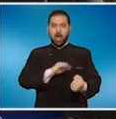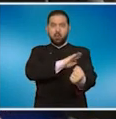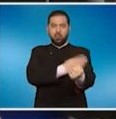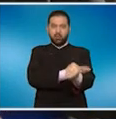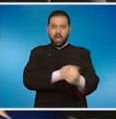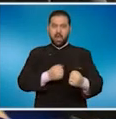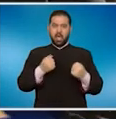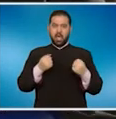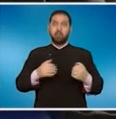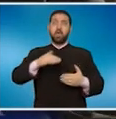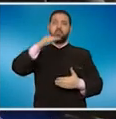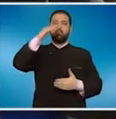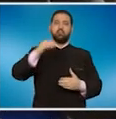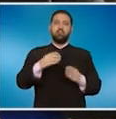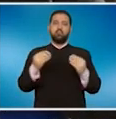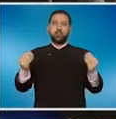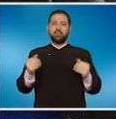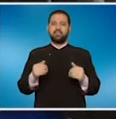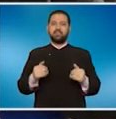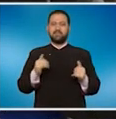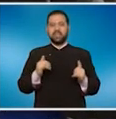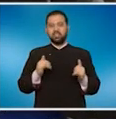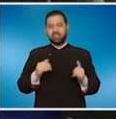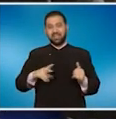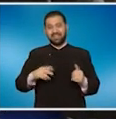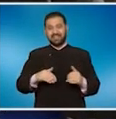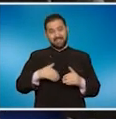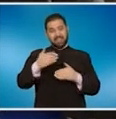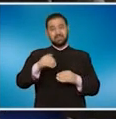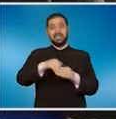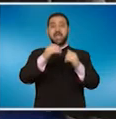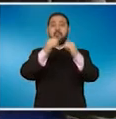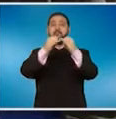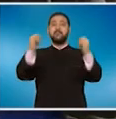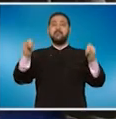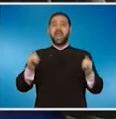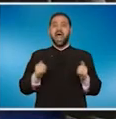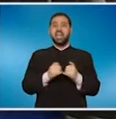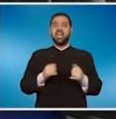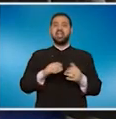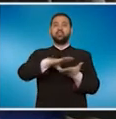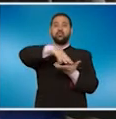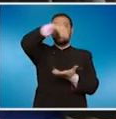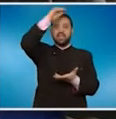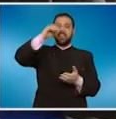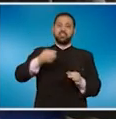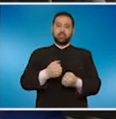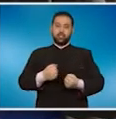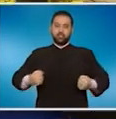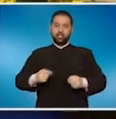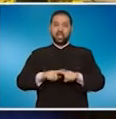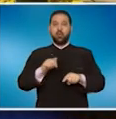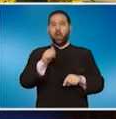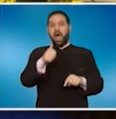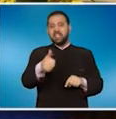mult. Dar sigur este transferată această realitate în plan duhovnicesc. Și încingerea aceasta cu adevărul, de fapt,